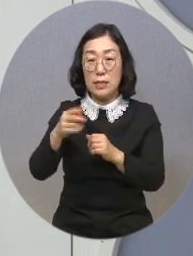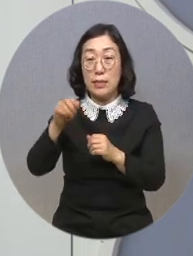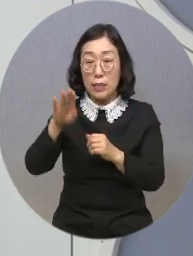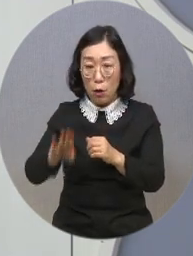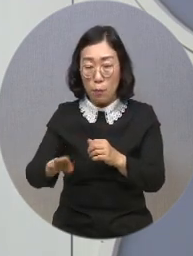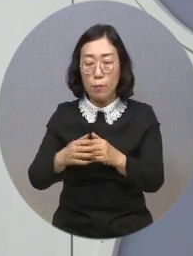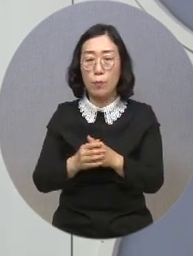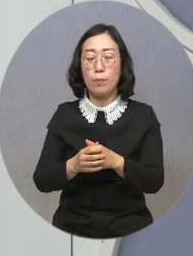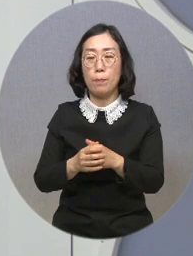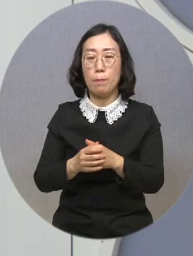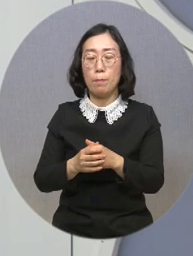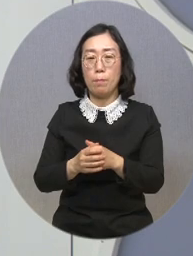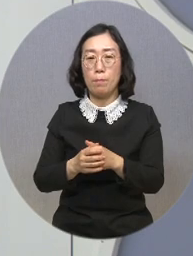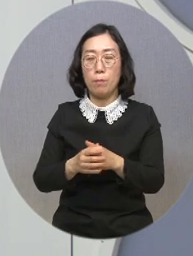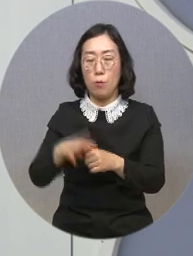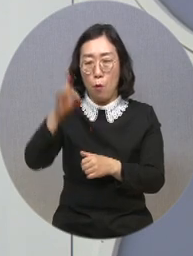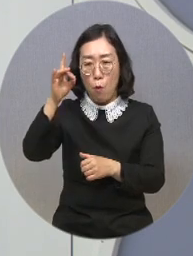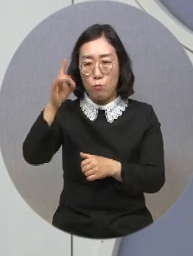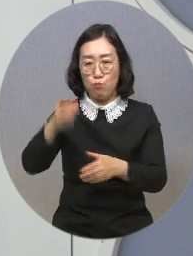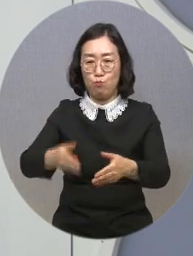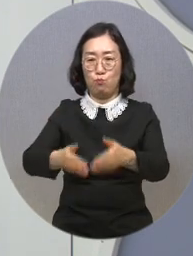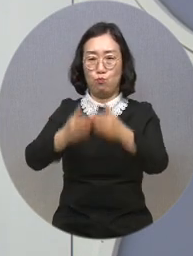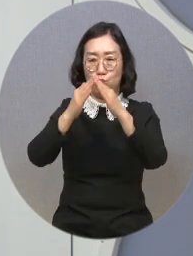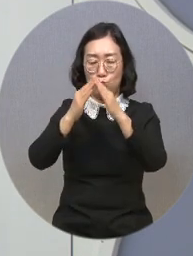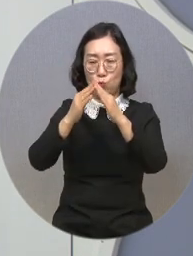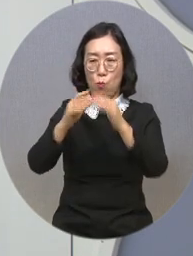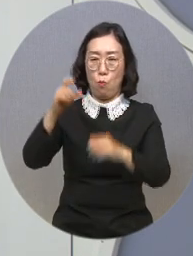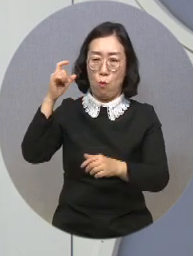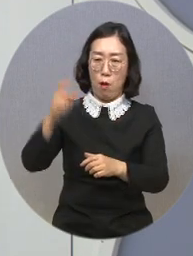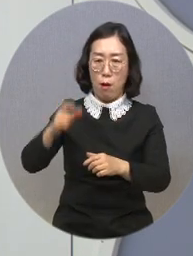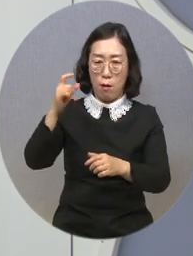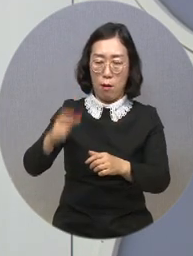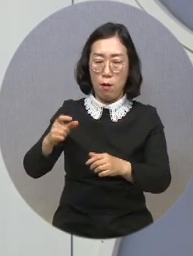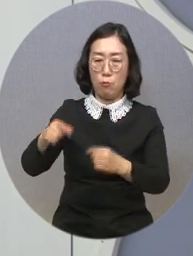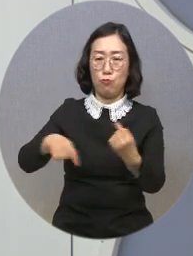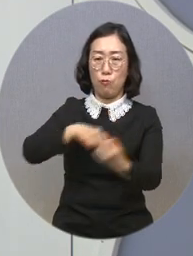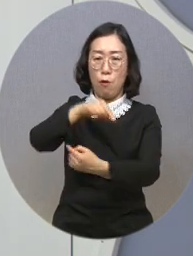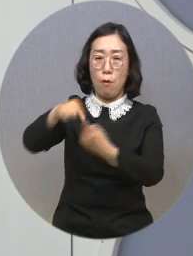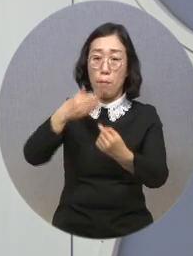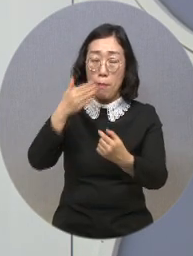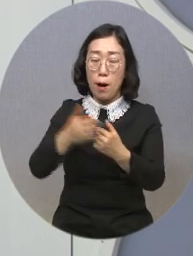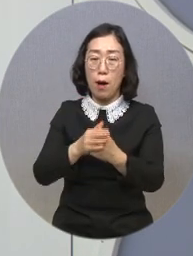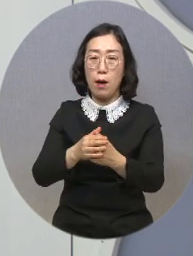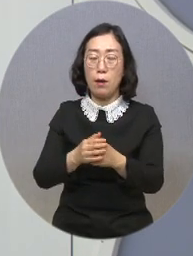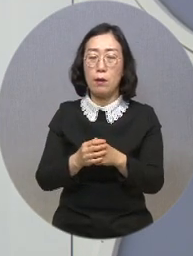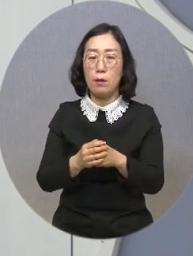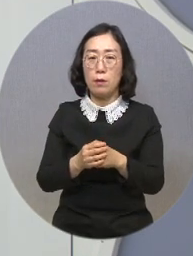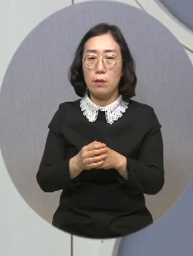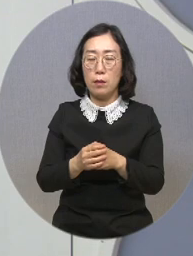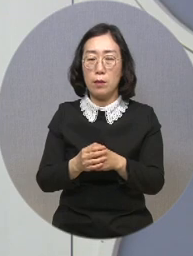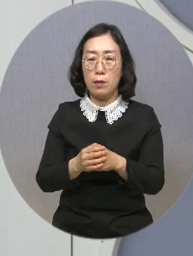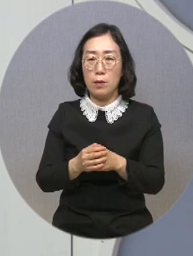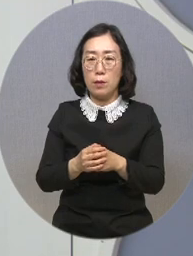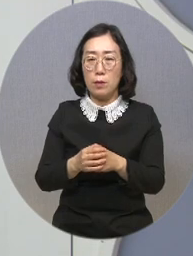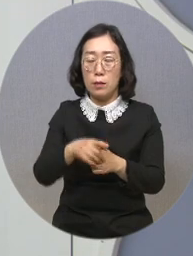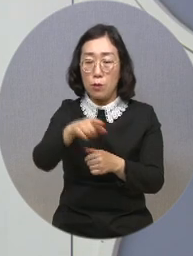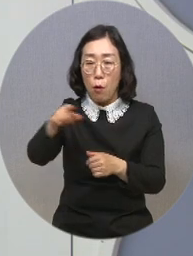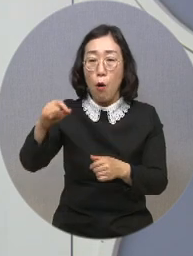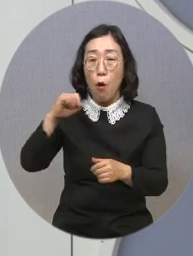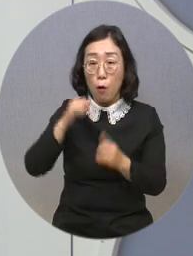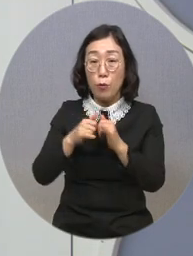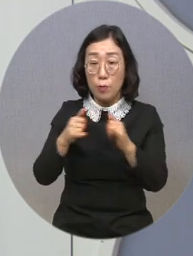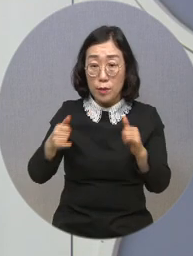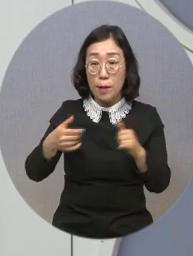섰어요. 그래서 이제 이자 소득 비과세하고 수표 발행 이런 걸로 해서 그 서민금융기관이 이제 자기 정체성